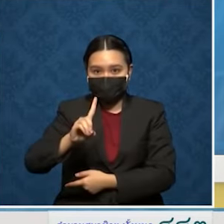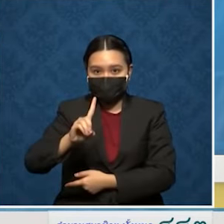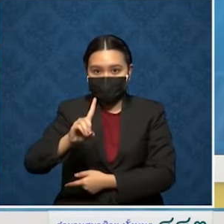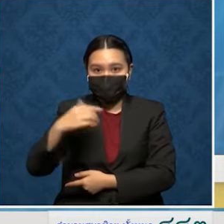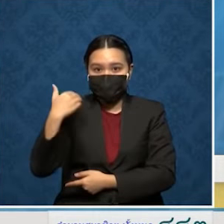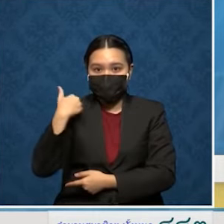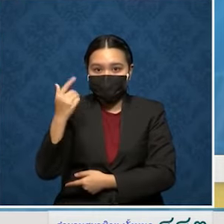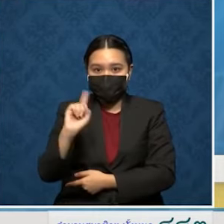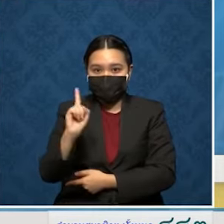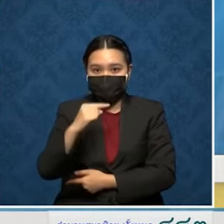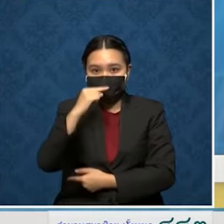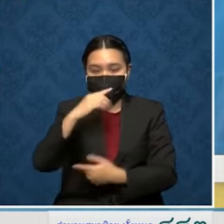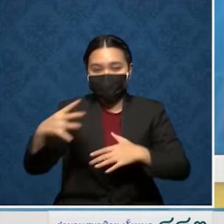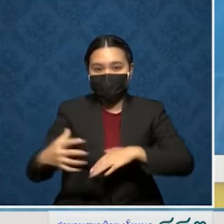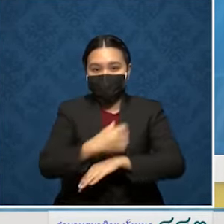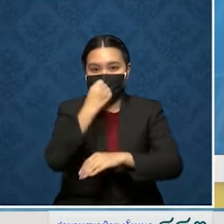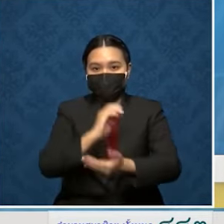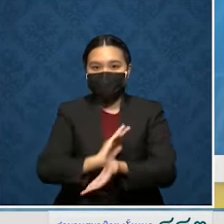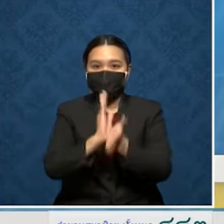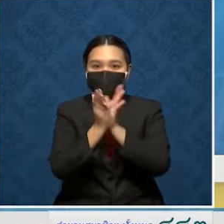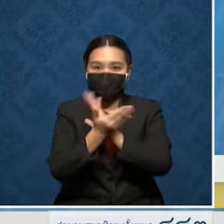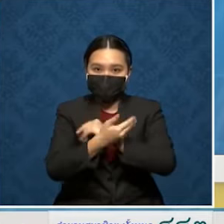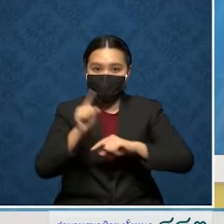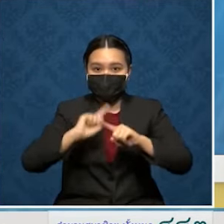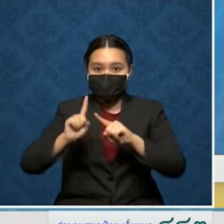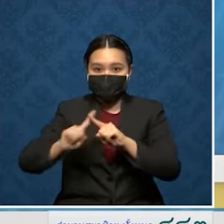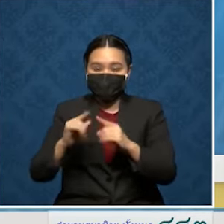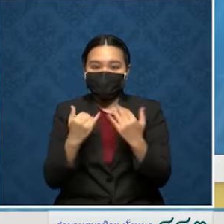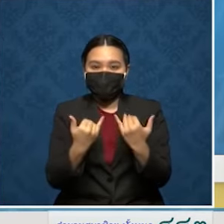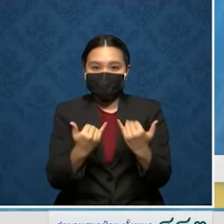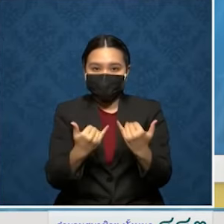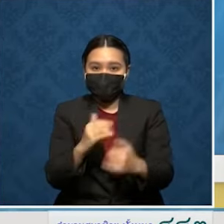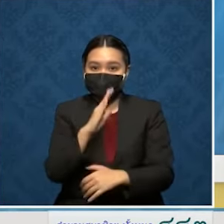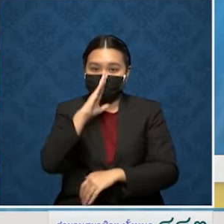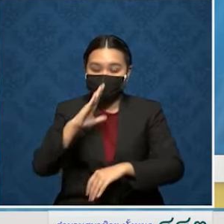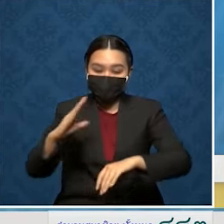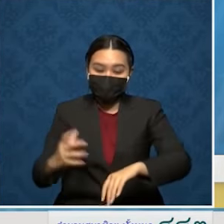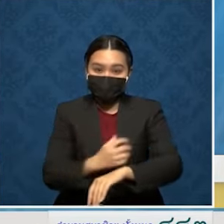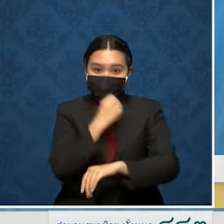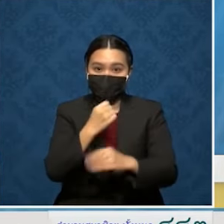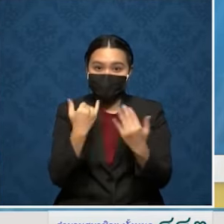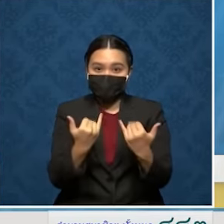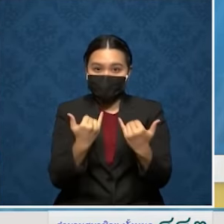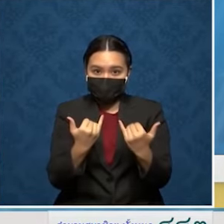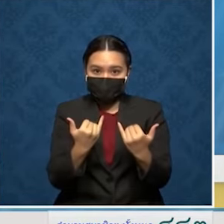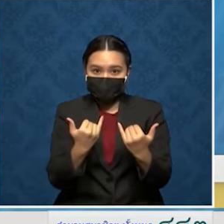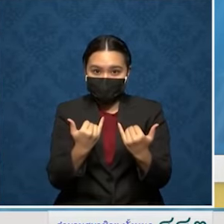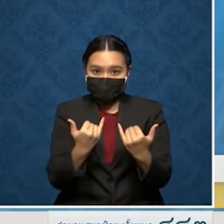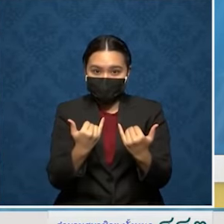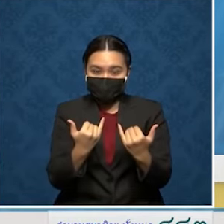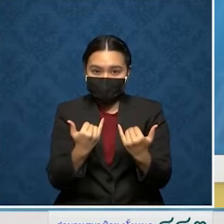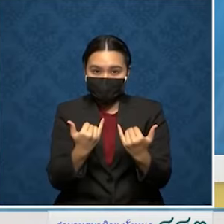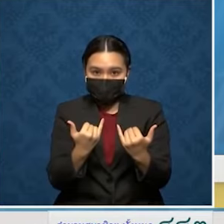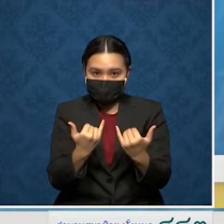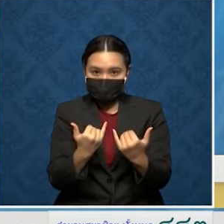การปฏิรูปการเมืองนั้นหลายๆอย่างวันนี้ถ้าการเมือง ไม่มีความเป็นเอกภาพไม่มีความมี